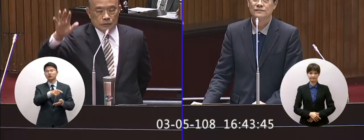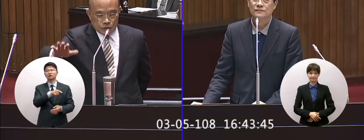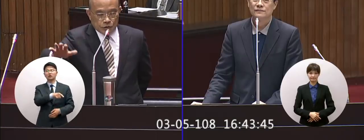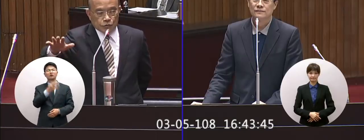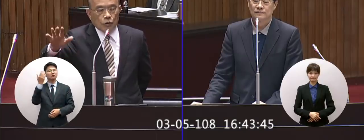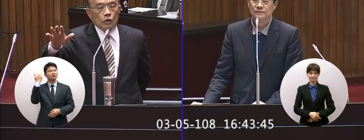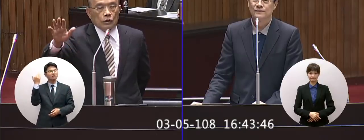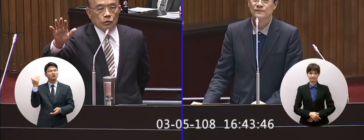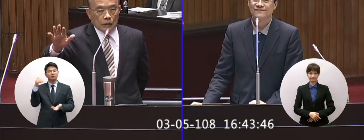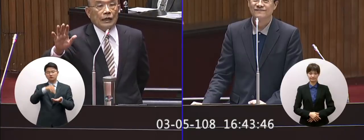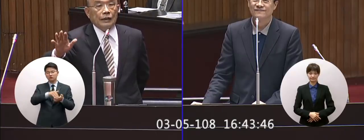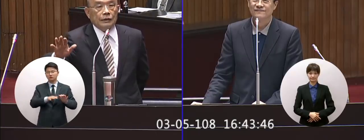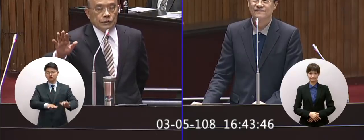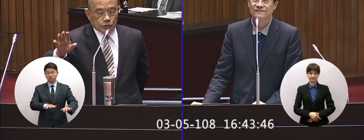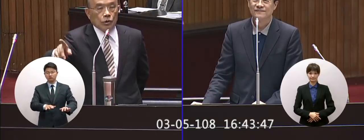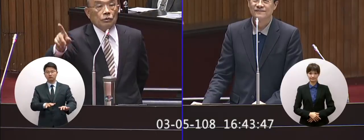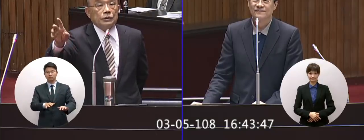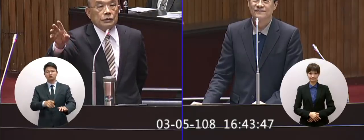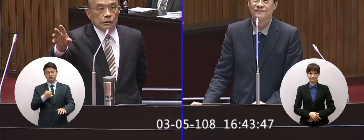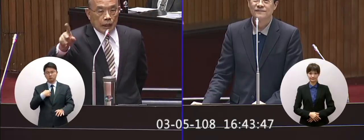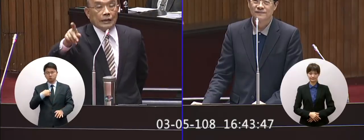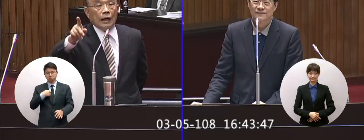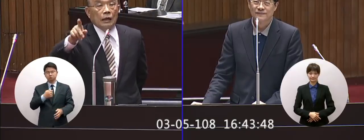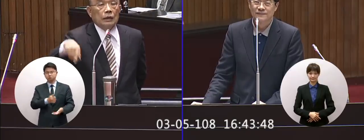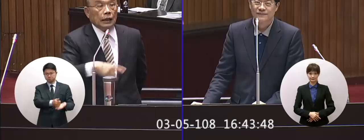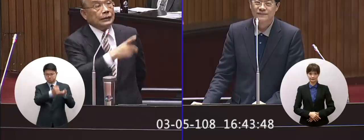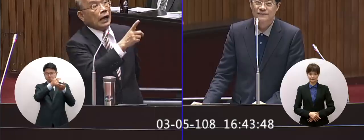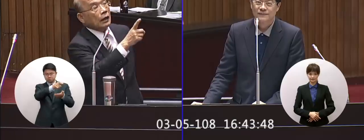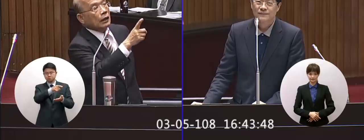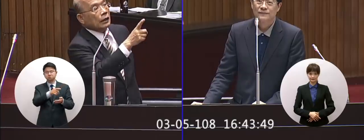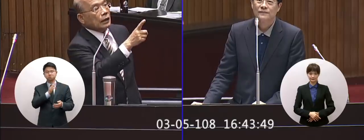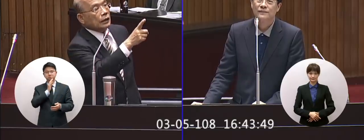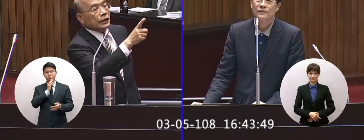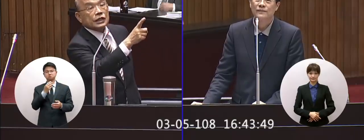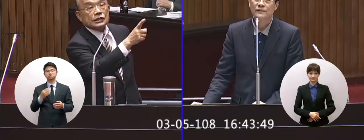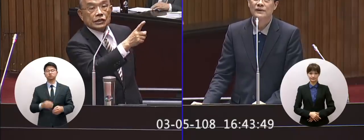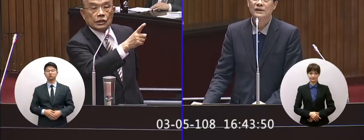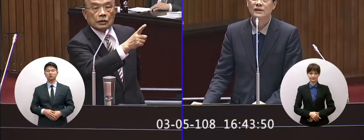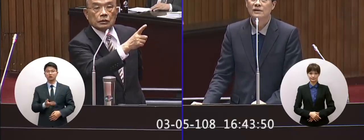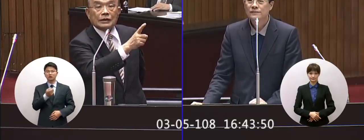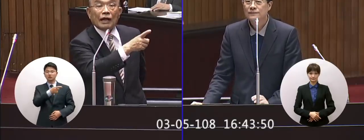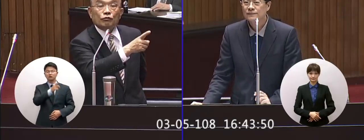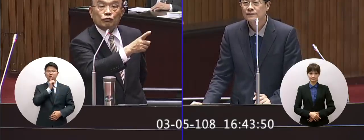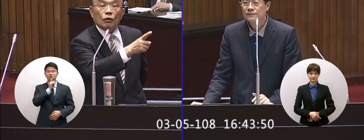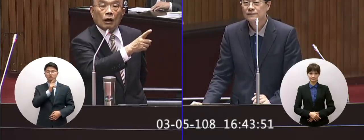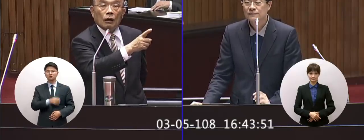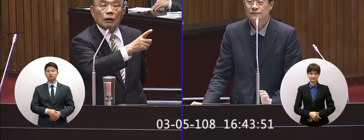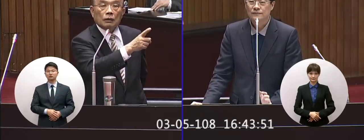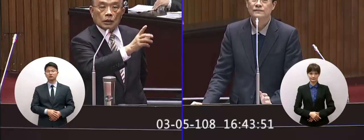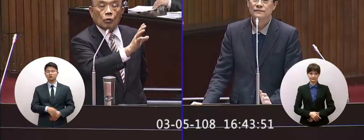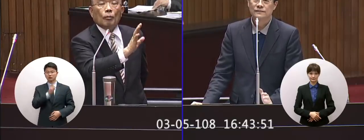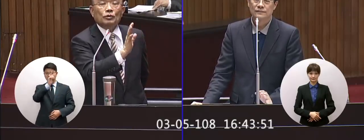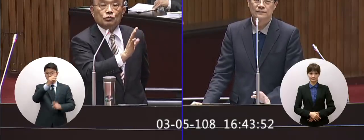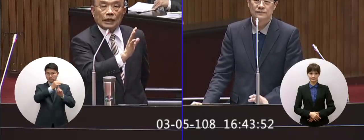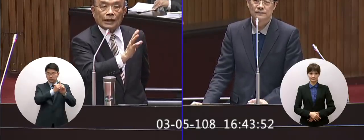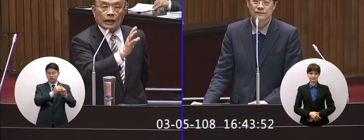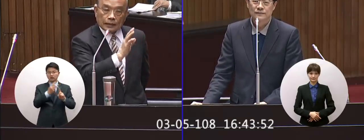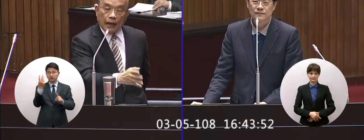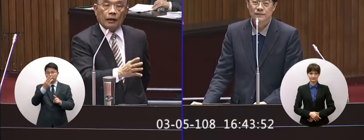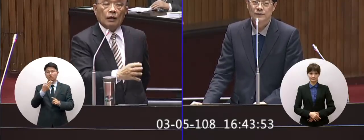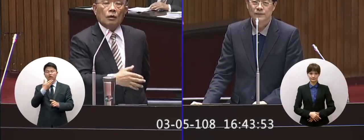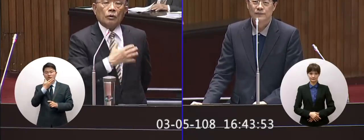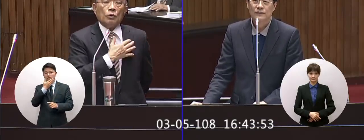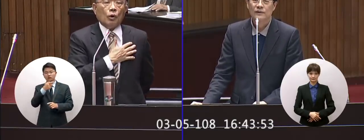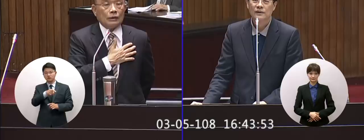来行事风格都让人敬重。刚才他讲那个一级三福，这个我不是专